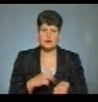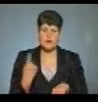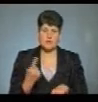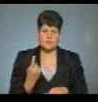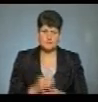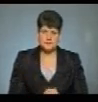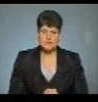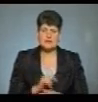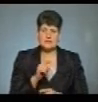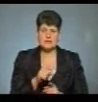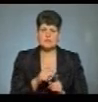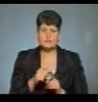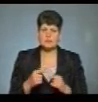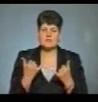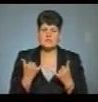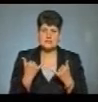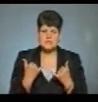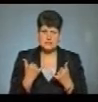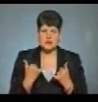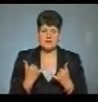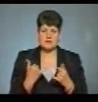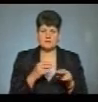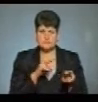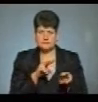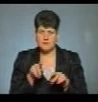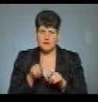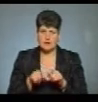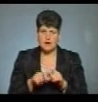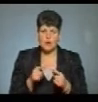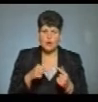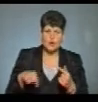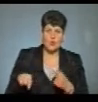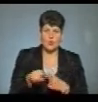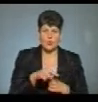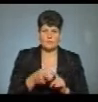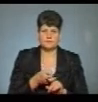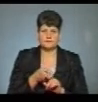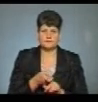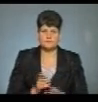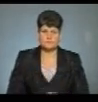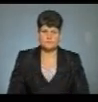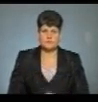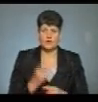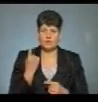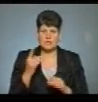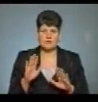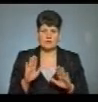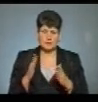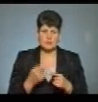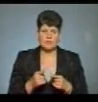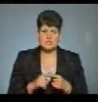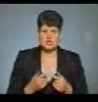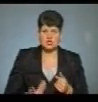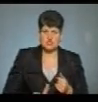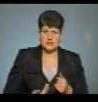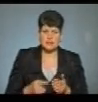Чайчук. За її словами, зараз епідеміологи відстежують коло їхніх контактів. Один випадок – це є житель